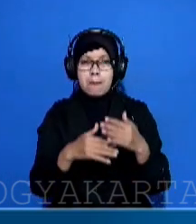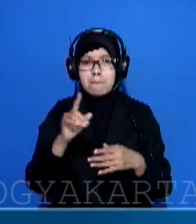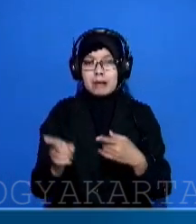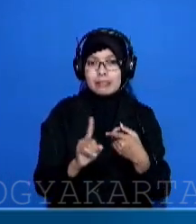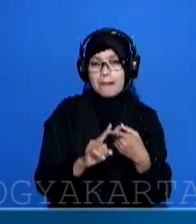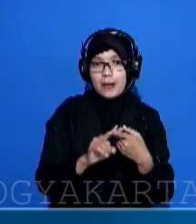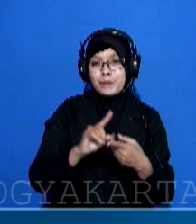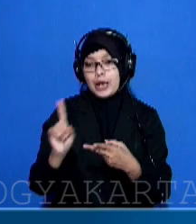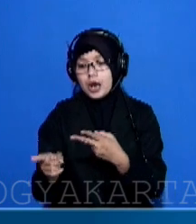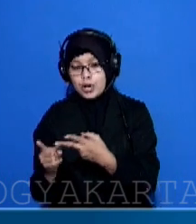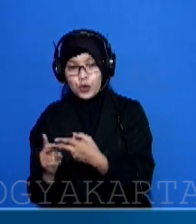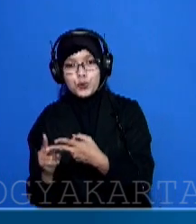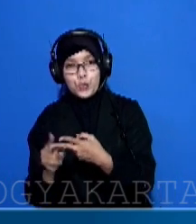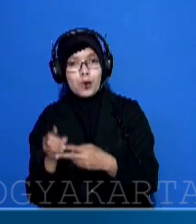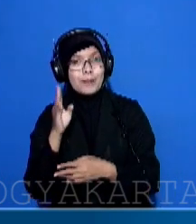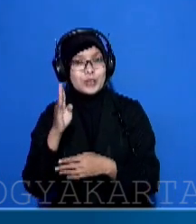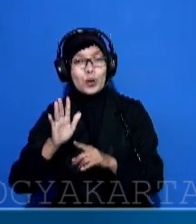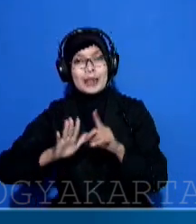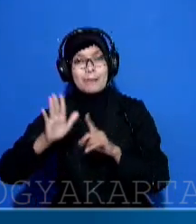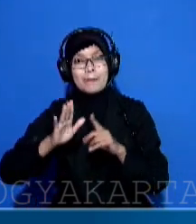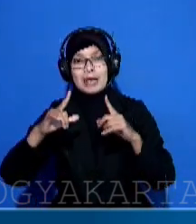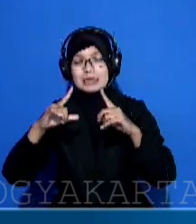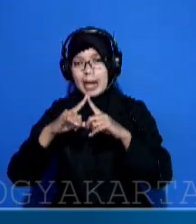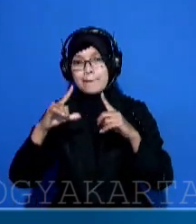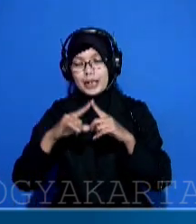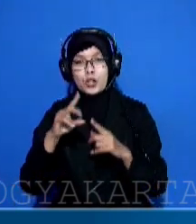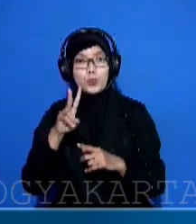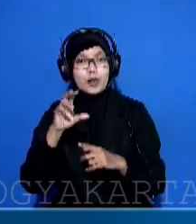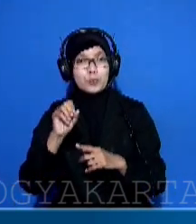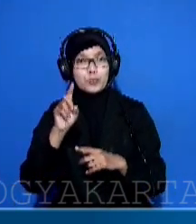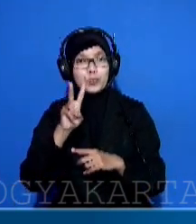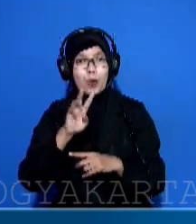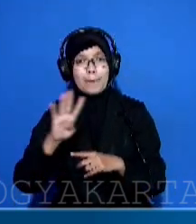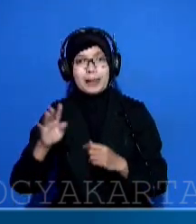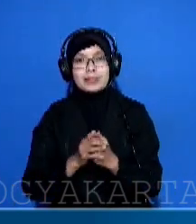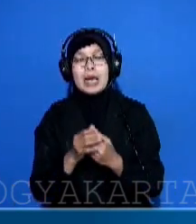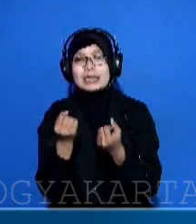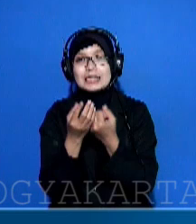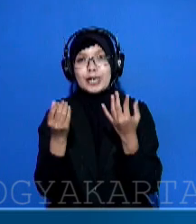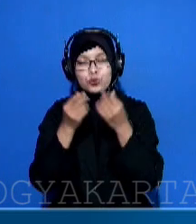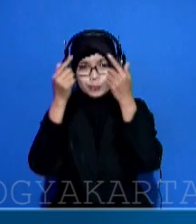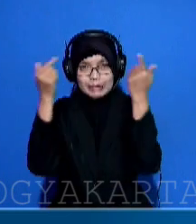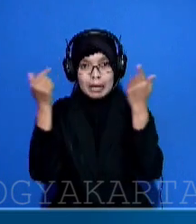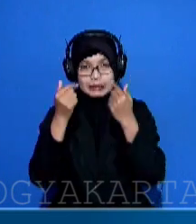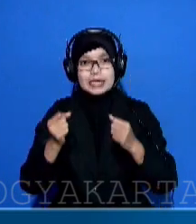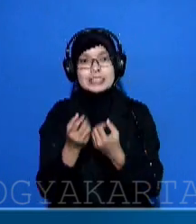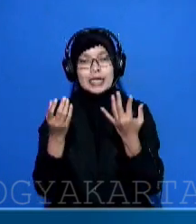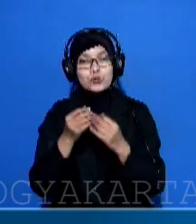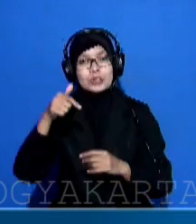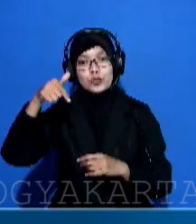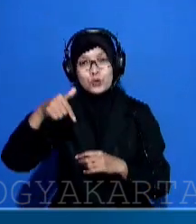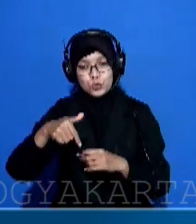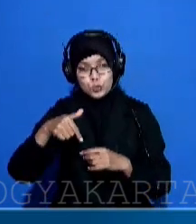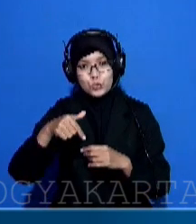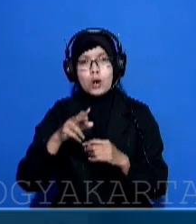tahap kedua dilakukan pada tanggal 15 April 2024 sensus pertanian merupakan sensus ketujuh yang